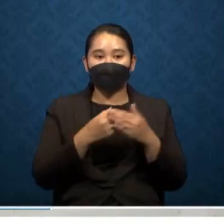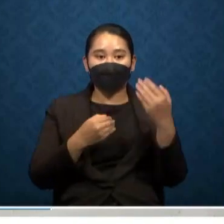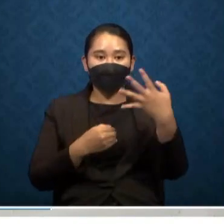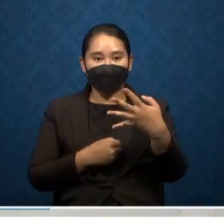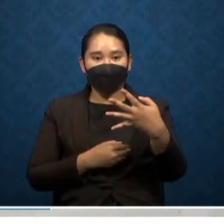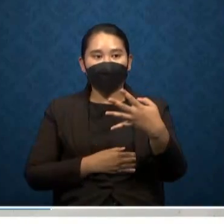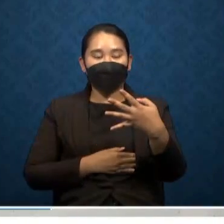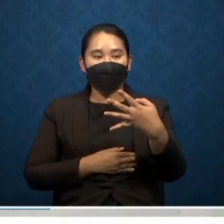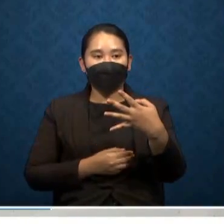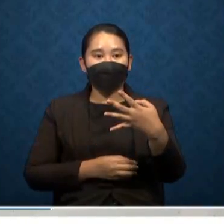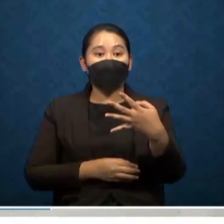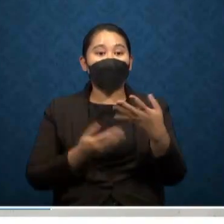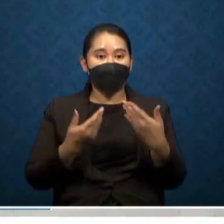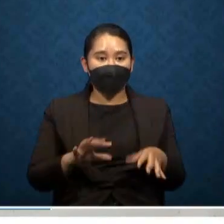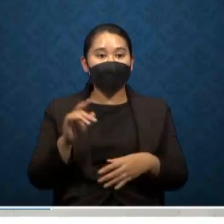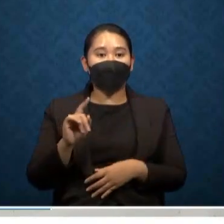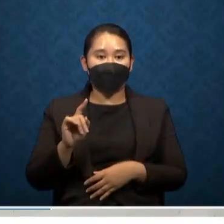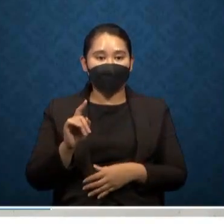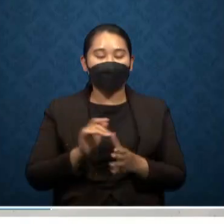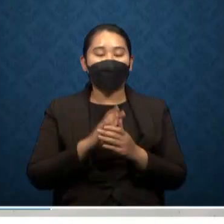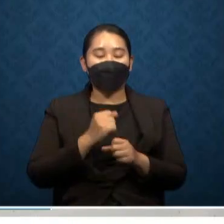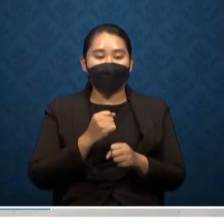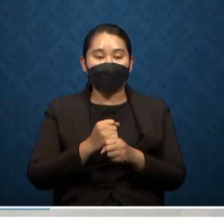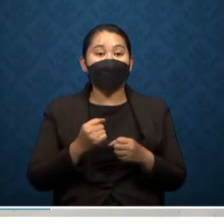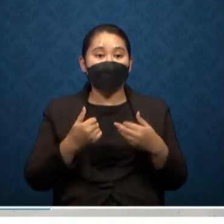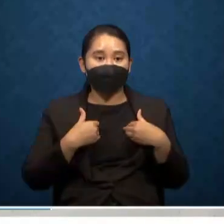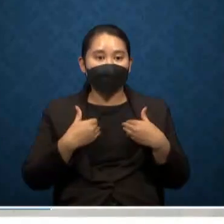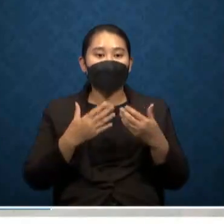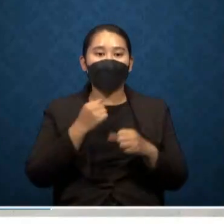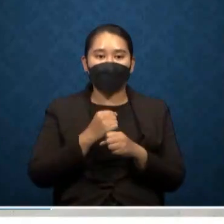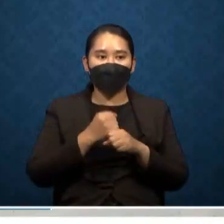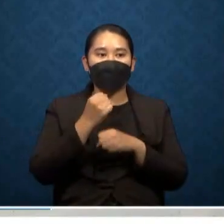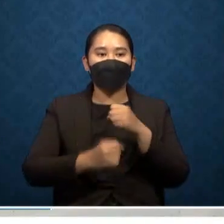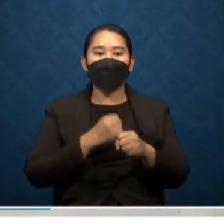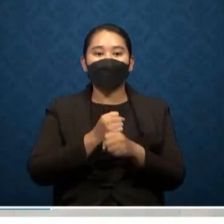ยกันนะครับอย่างไรก็ตามนี่ก็เป็นส่วนหนึ่งที่เราได้มีการดำเนินการในปี